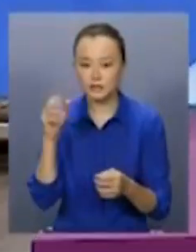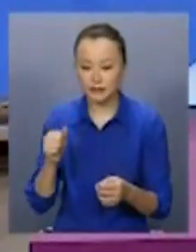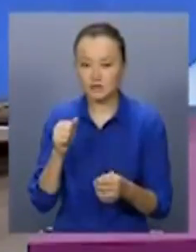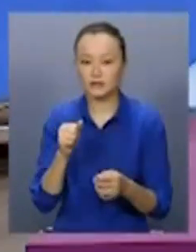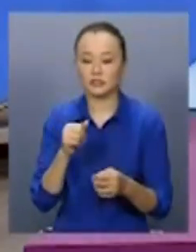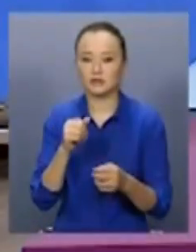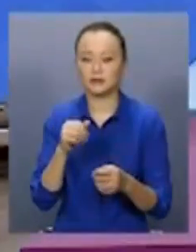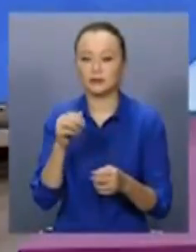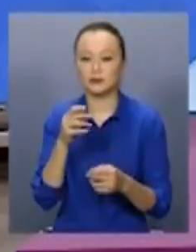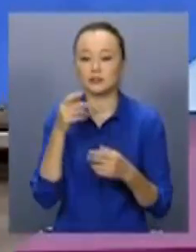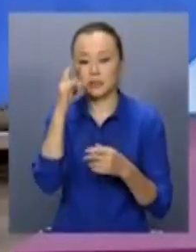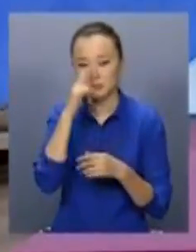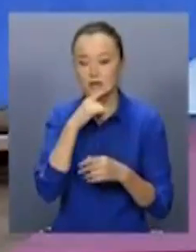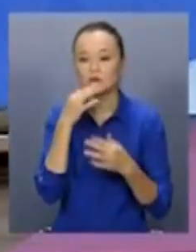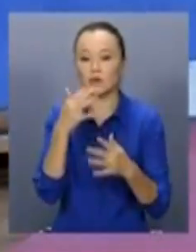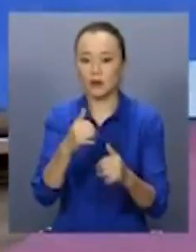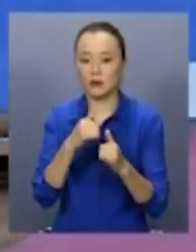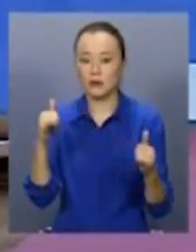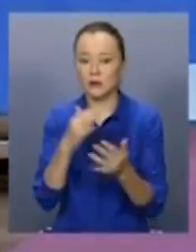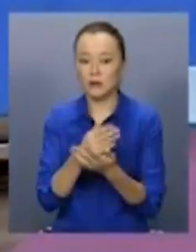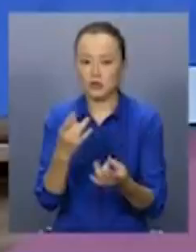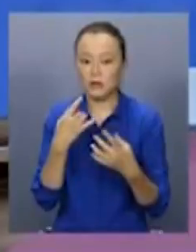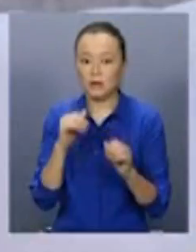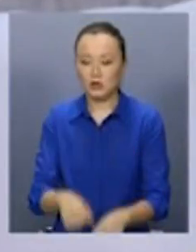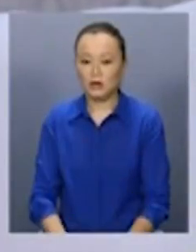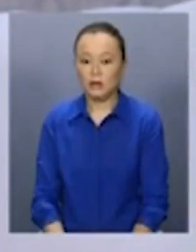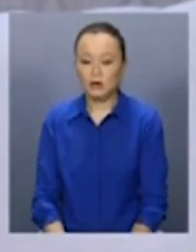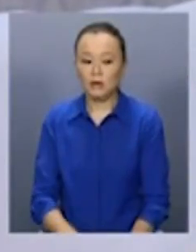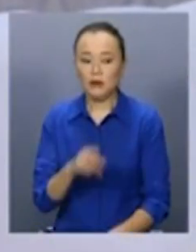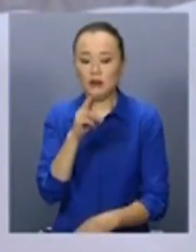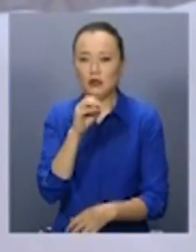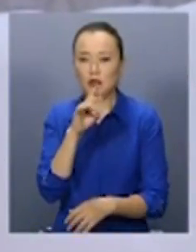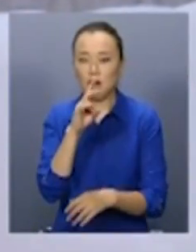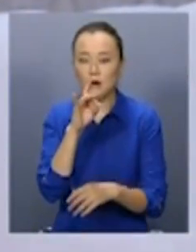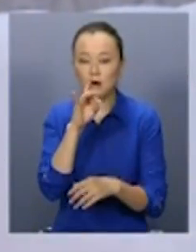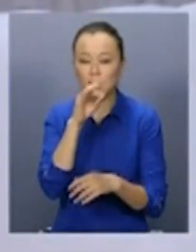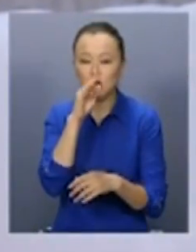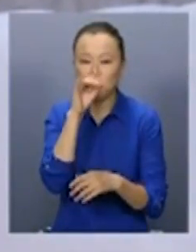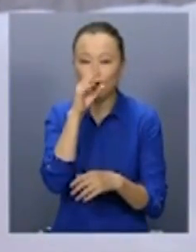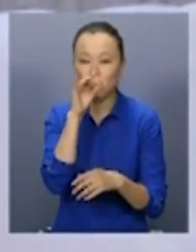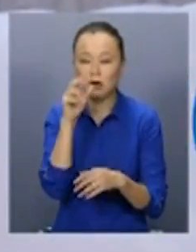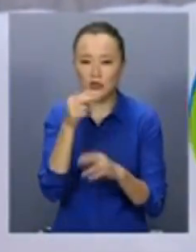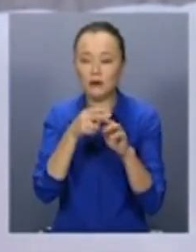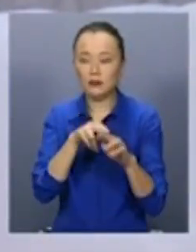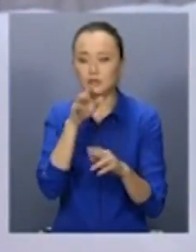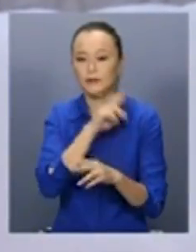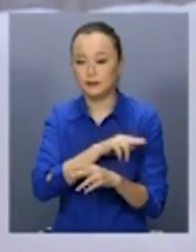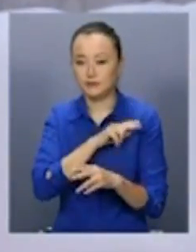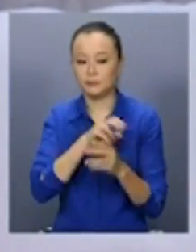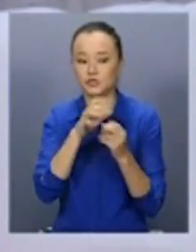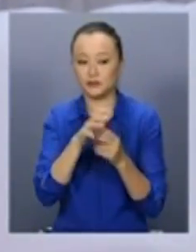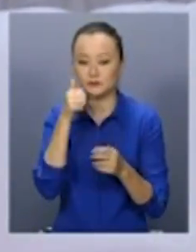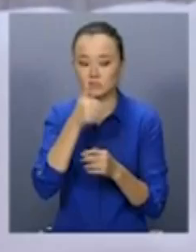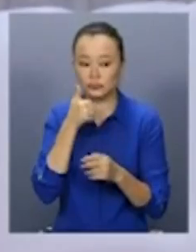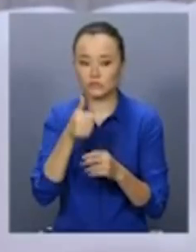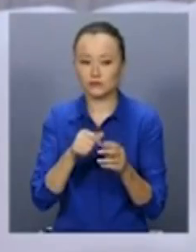біздің Қазақстанда қаншалықты дамыған? Осыдан бастасақ әңгімемізді. Енді кинерджетика саласы бұл 2015 жылдың